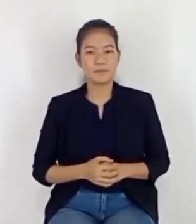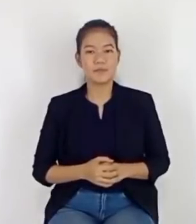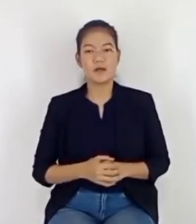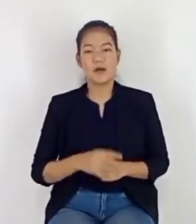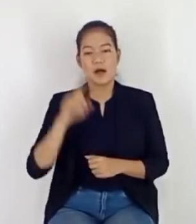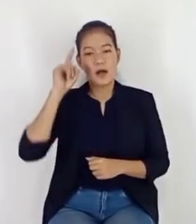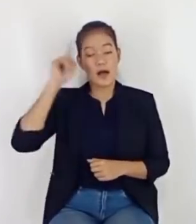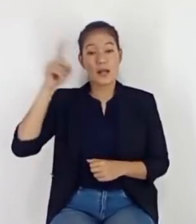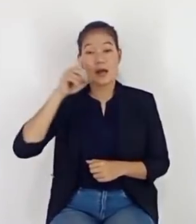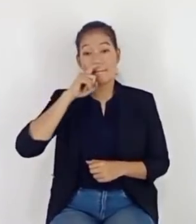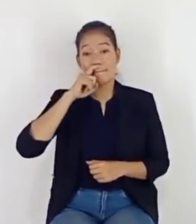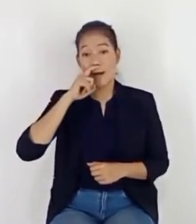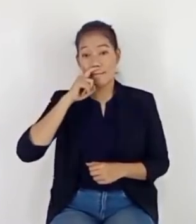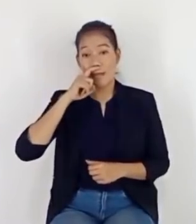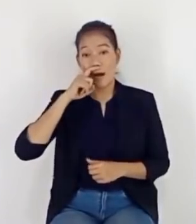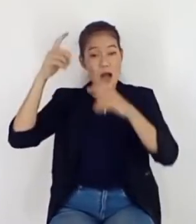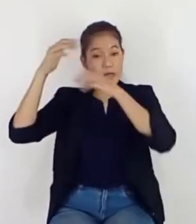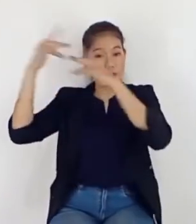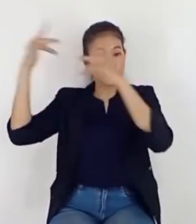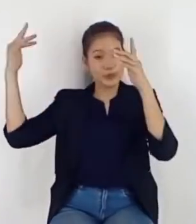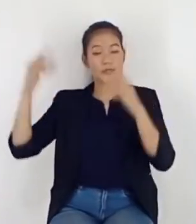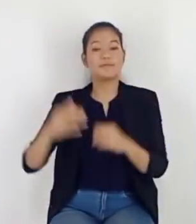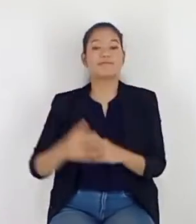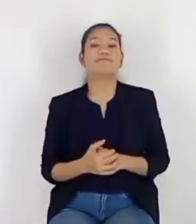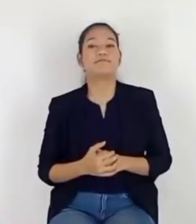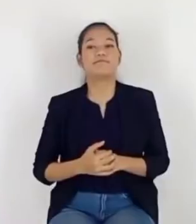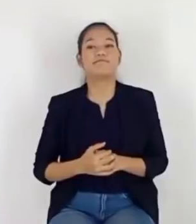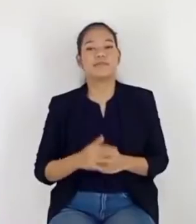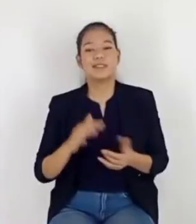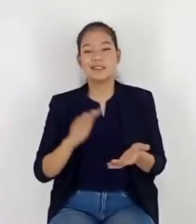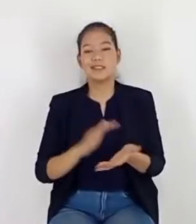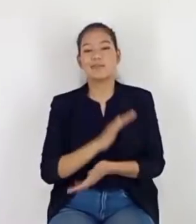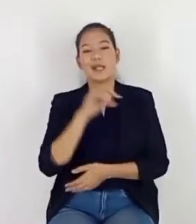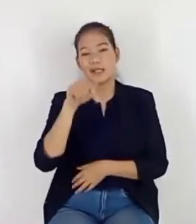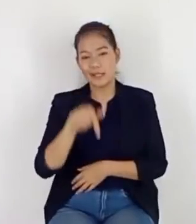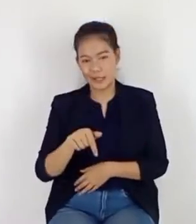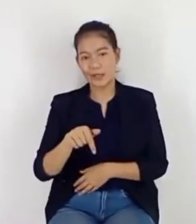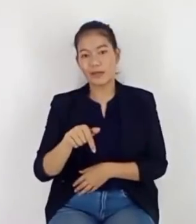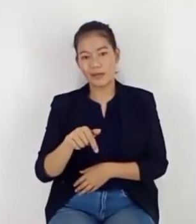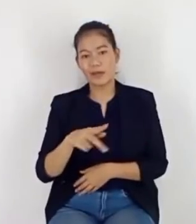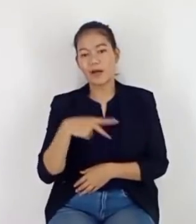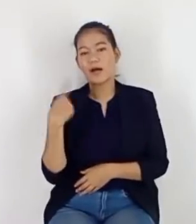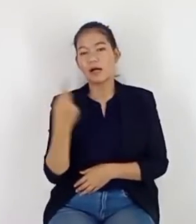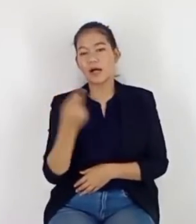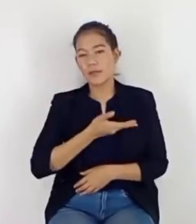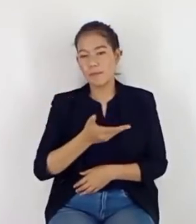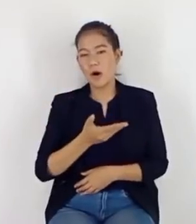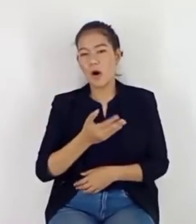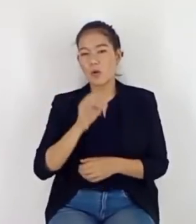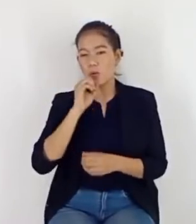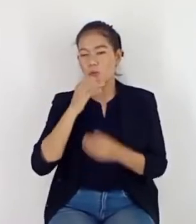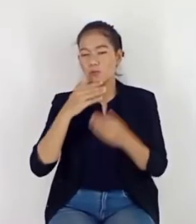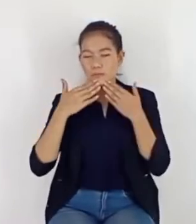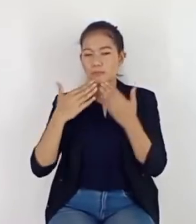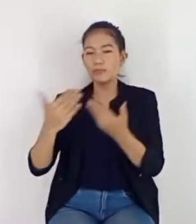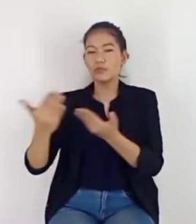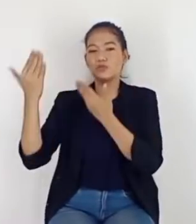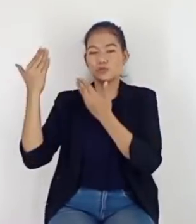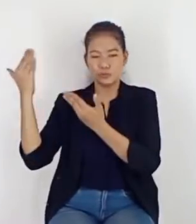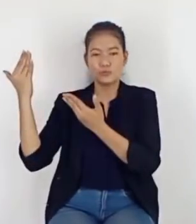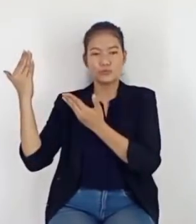Allah Bapa yang ada di dalam surga, pada kesempatan ini kami ingin menyatakan rasa syukur